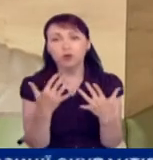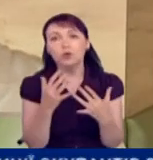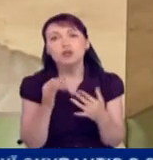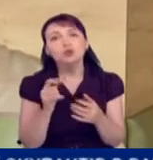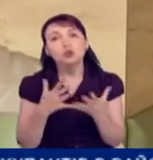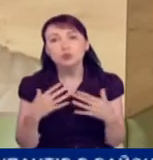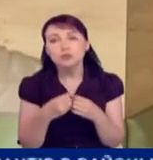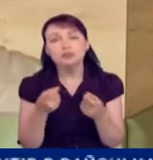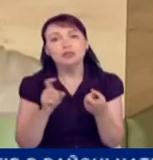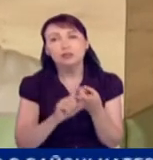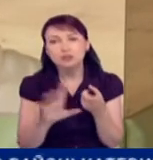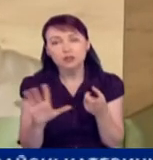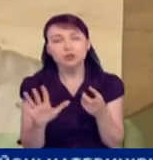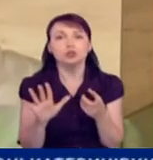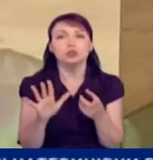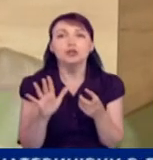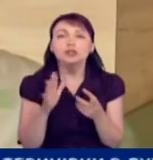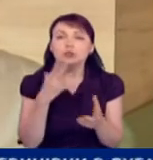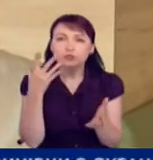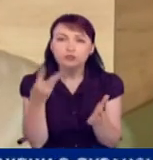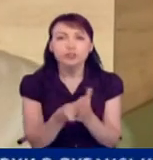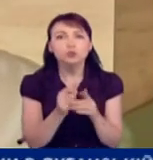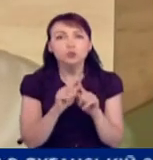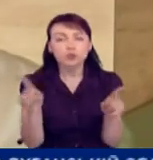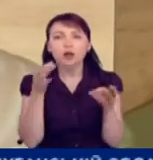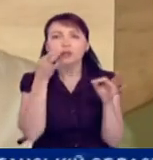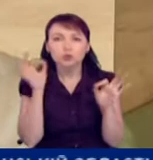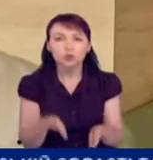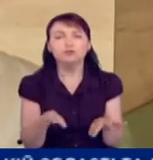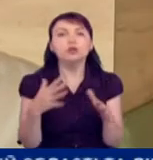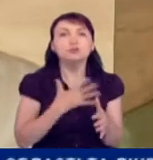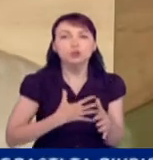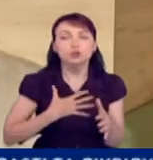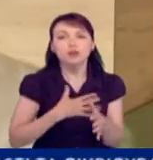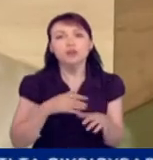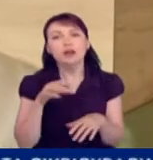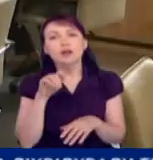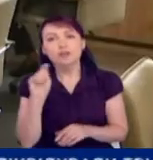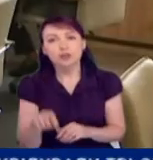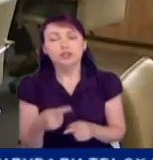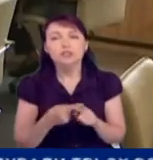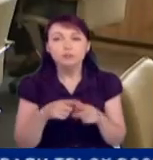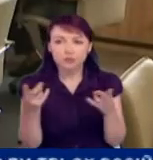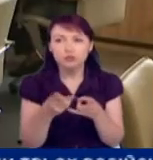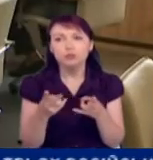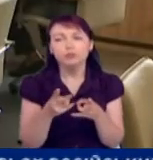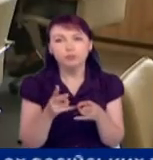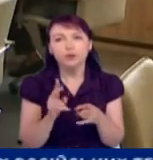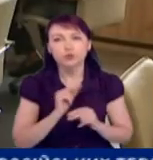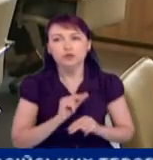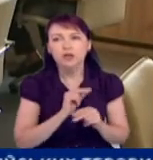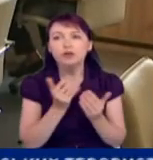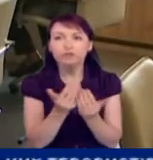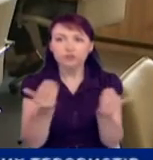є незалежною цільовою аудиторією. У них є власний унікальний досвід переживання війни, і з ним теж треба працювати. Виставку можна побачити